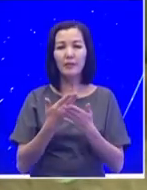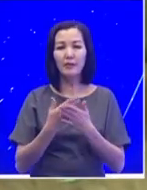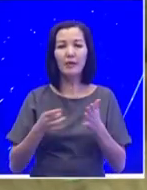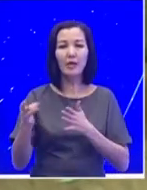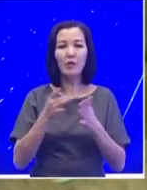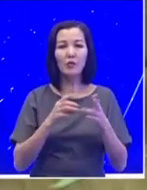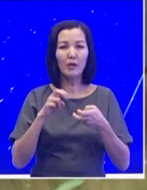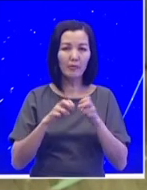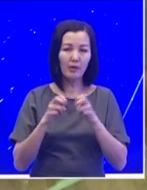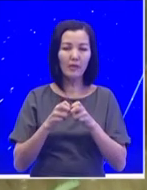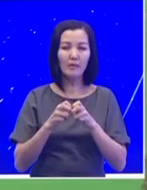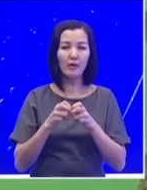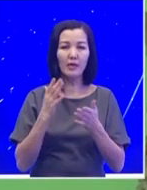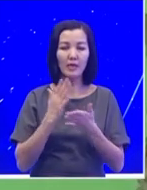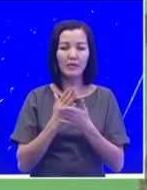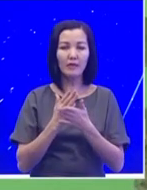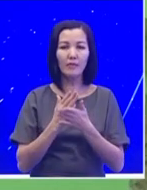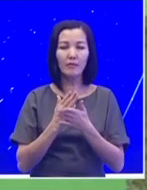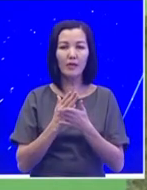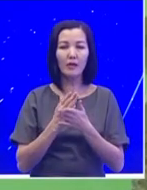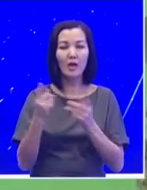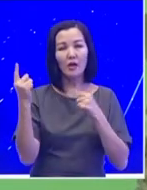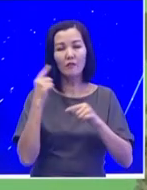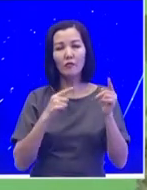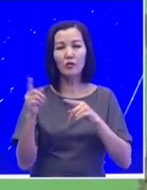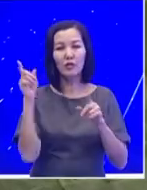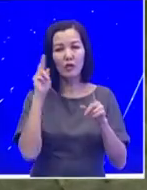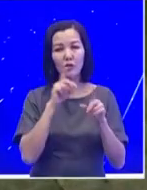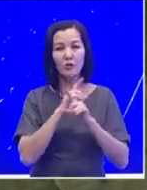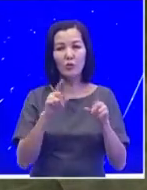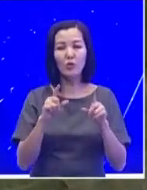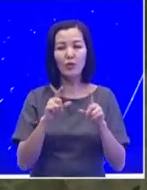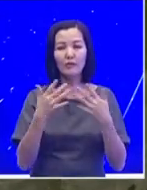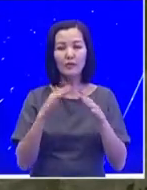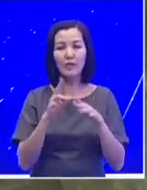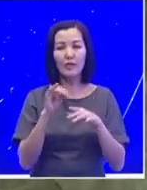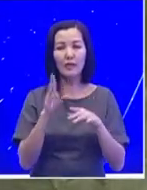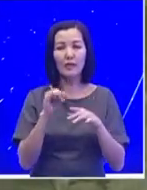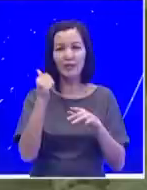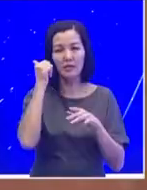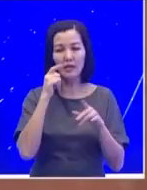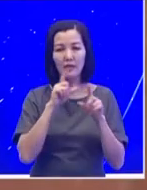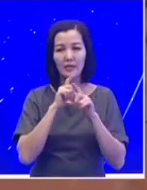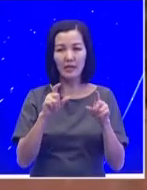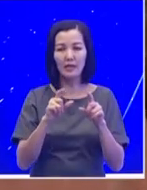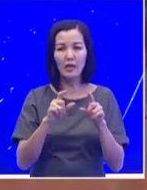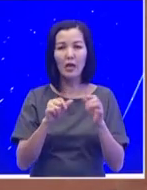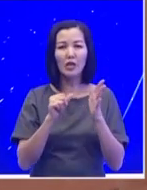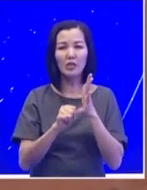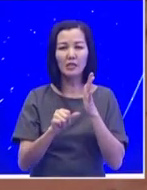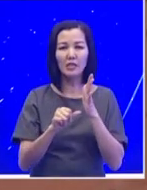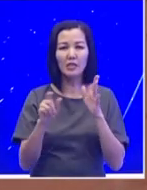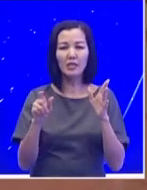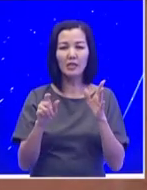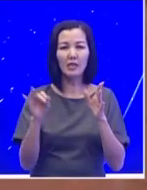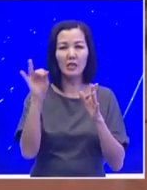районе имеется и ряд злободневных проблем. Так, творческая школа в селе Харасас изношена и находится в аварийном состоянии. За почти